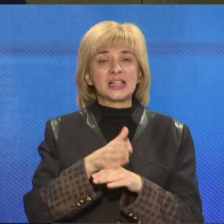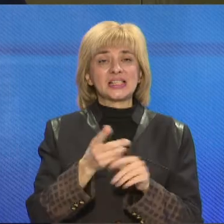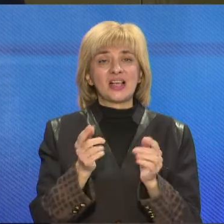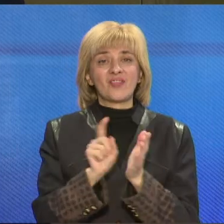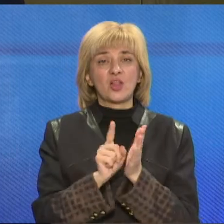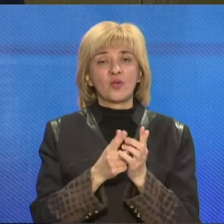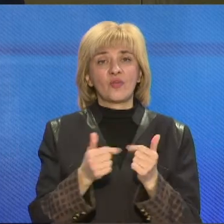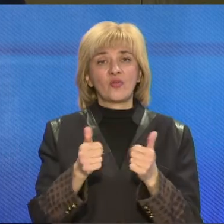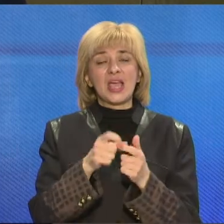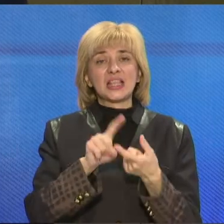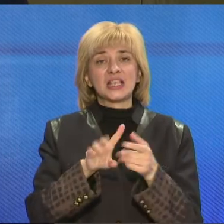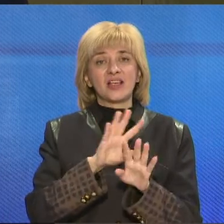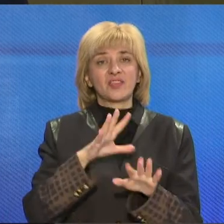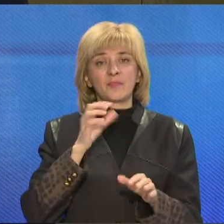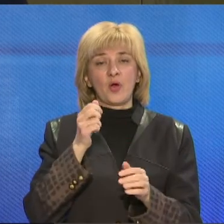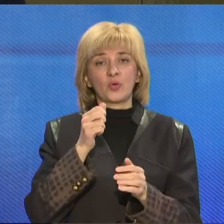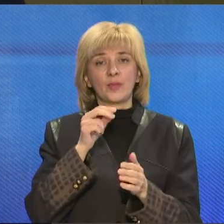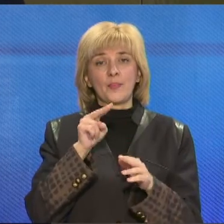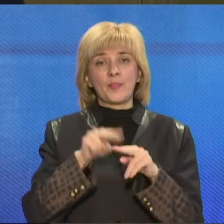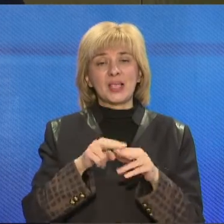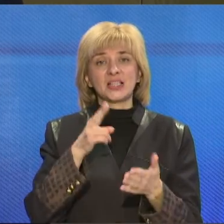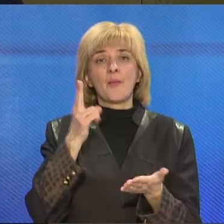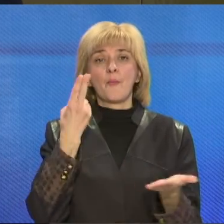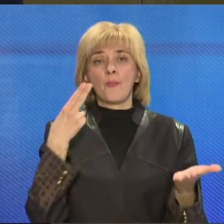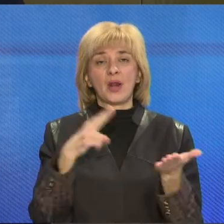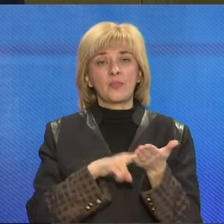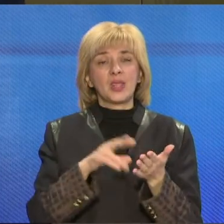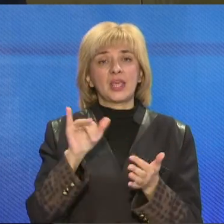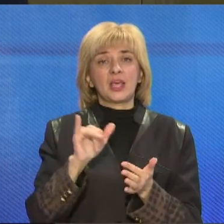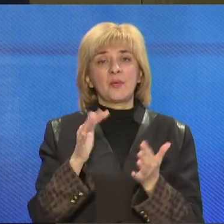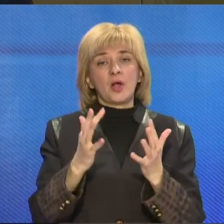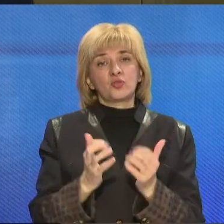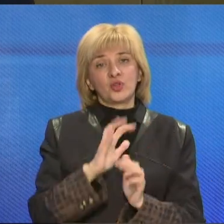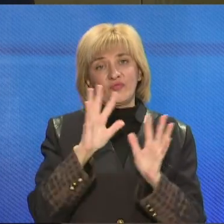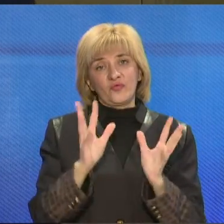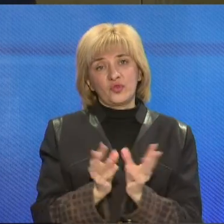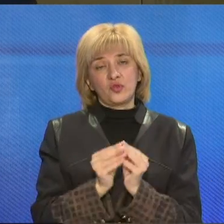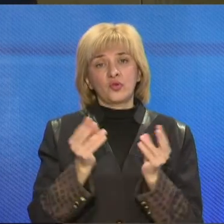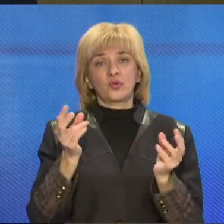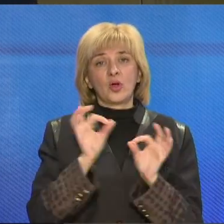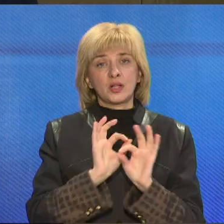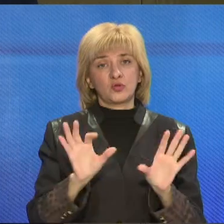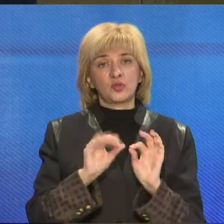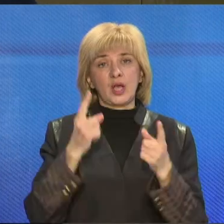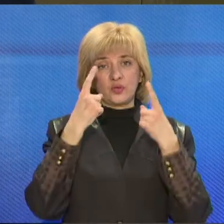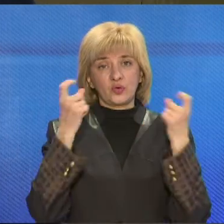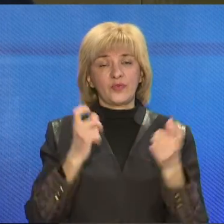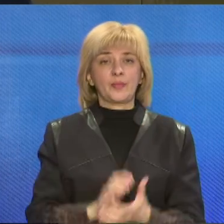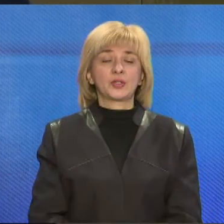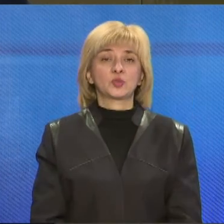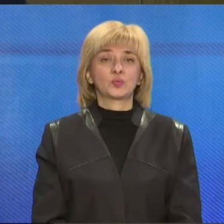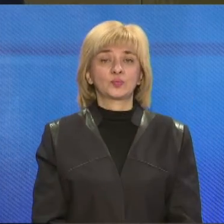от места своей регистрации, то есть принцип экстерриториальности действует, и получить всю необходимую исчерпывающую консультацию и информацию.